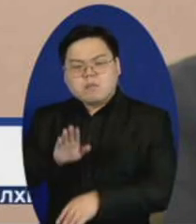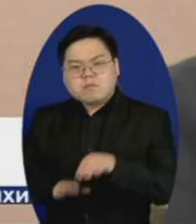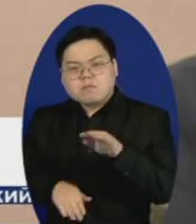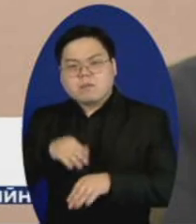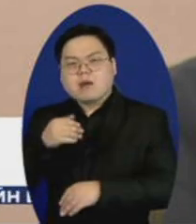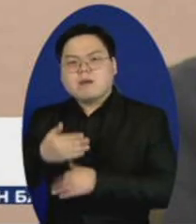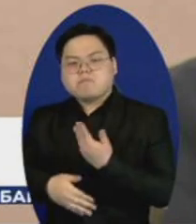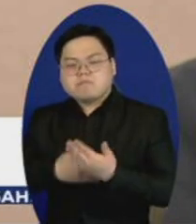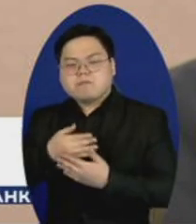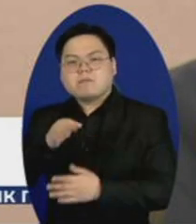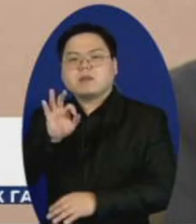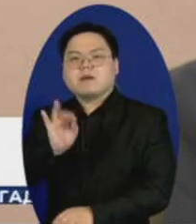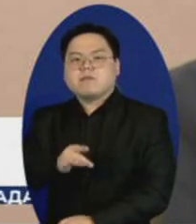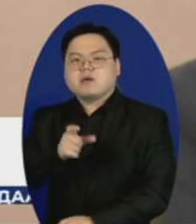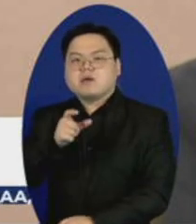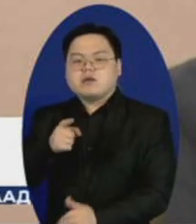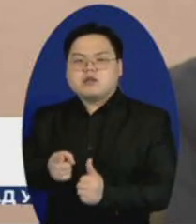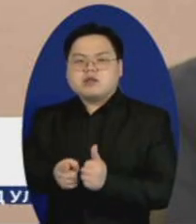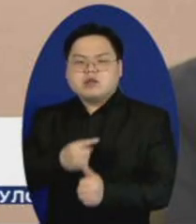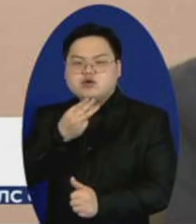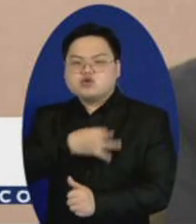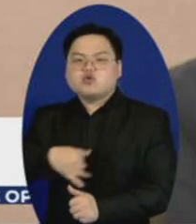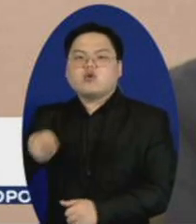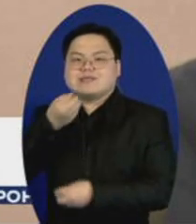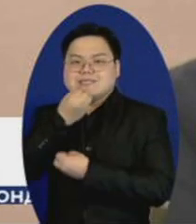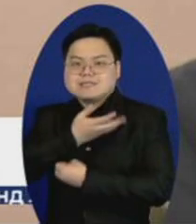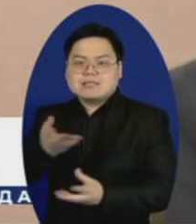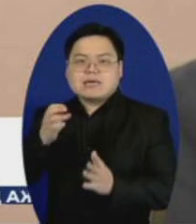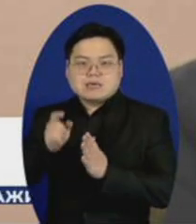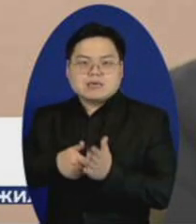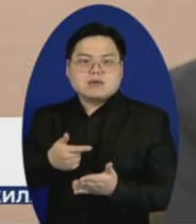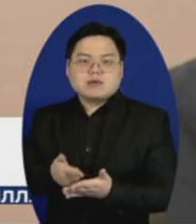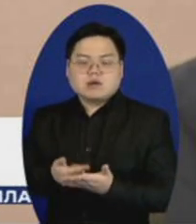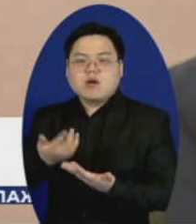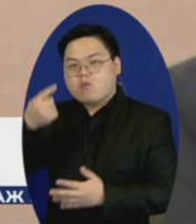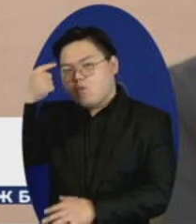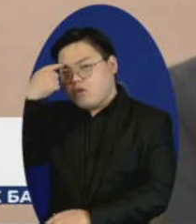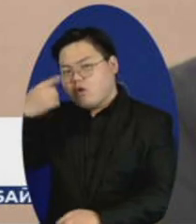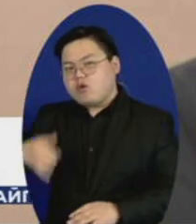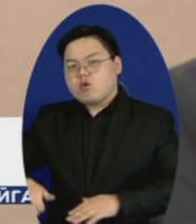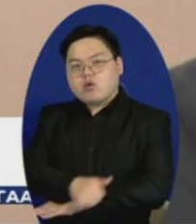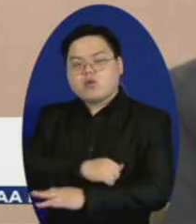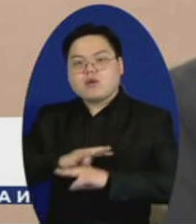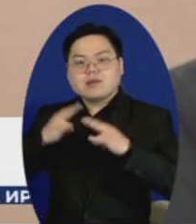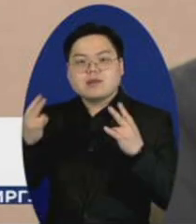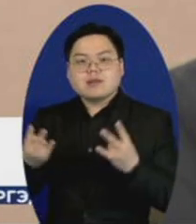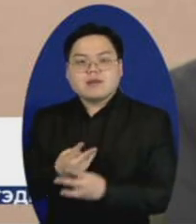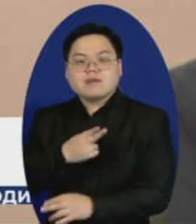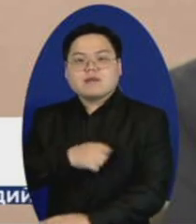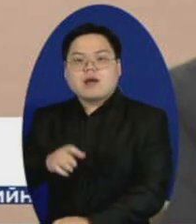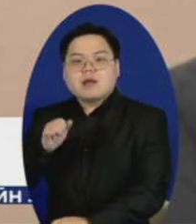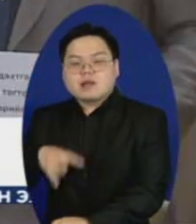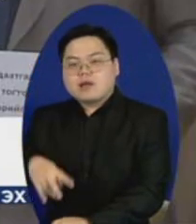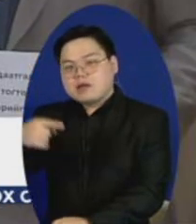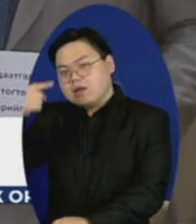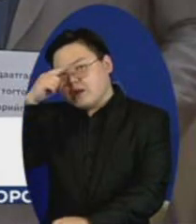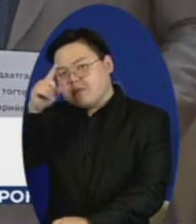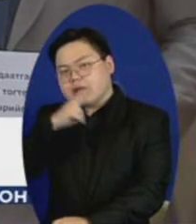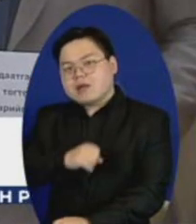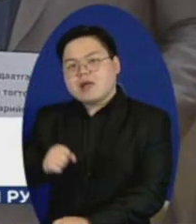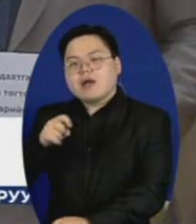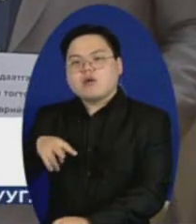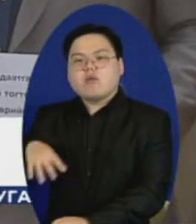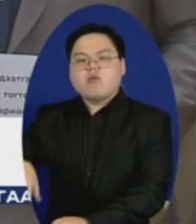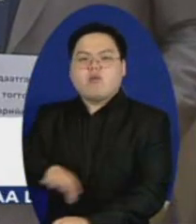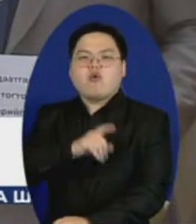нийтэд нээлттэй сонсгол хийж мэдээлэх шаардлагатай. Энэ бол Монгол улсад нийгмийн даатгал, эрүүл мэндийн даатгалын төлбөр төлж байгаа бүхэн тамаатай